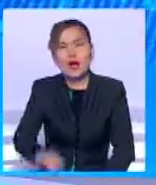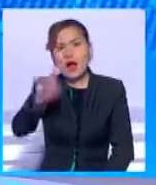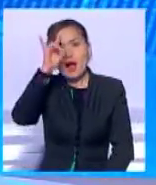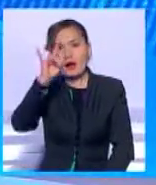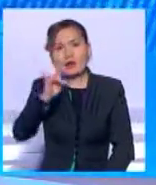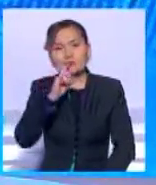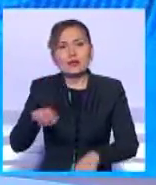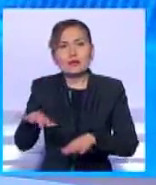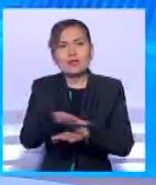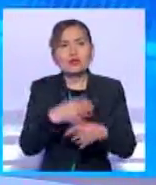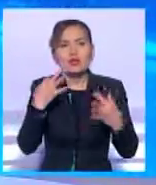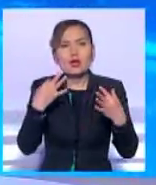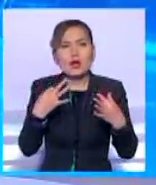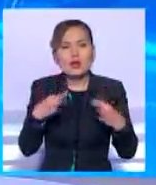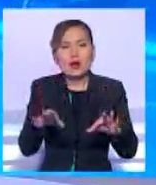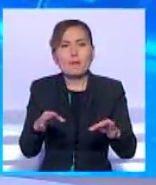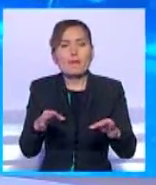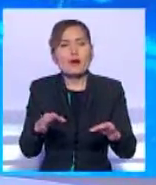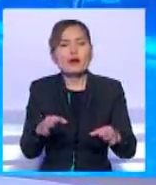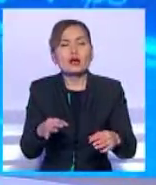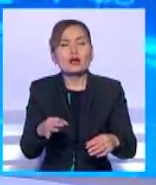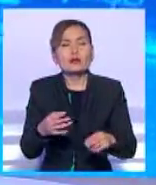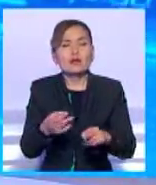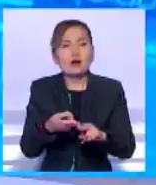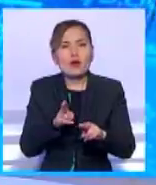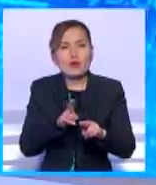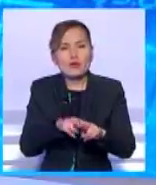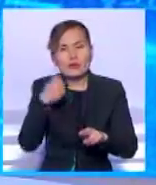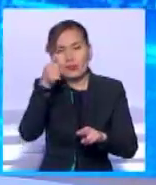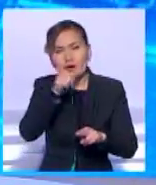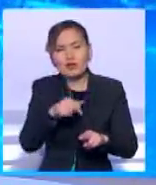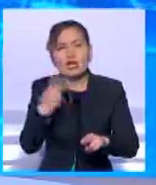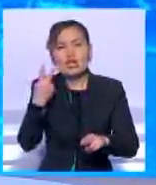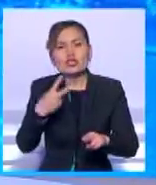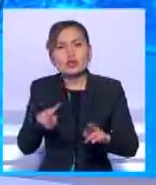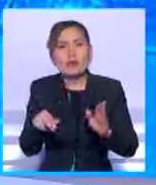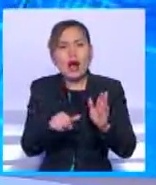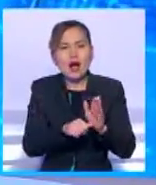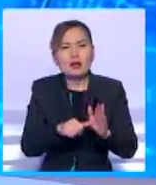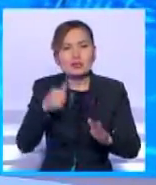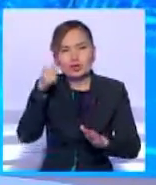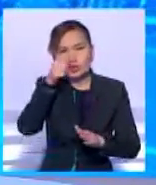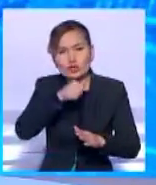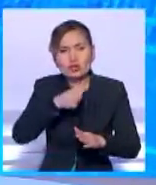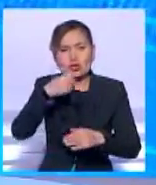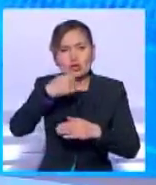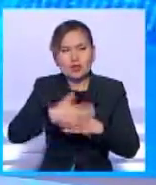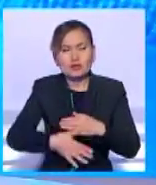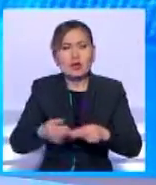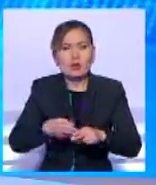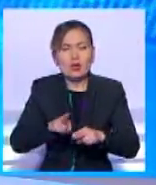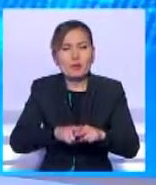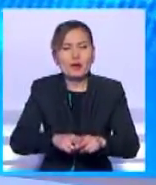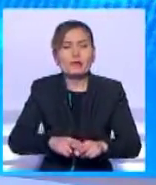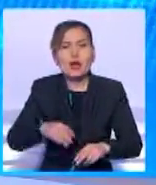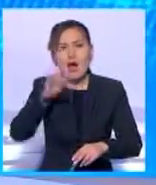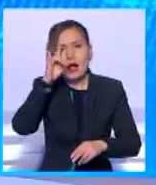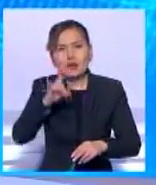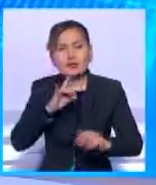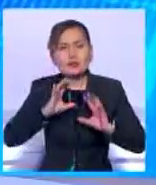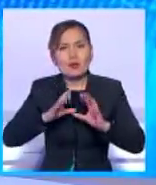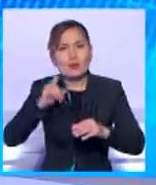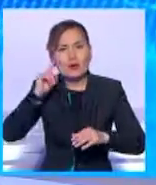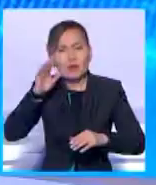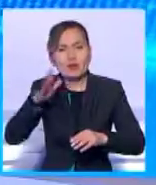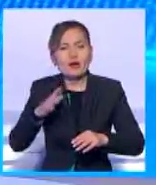Қазақ елінің тәуелсіздік алғанына биыл 27 жыл. Ширек ғасырдан астам уақытта мемлекет Орталық Азияның көшбасшысына айналды. Жаһанға